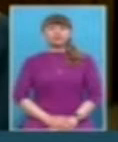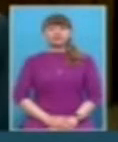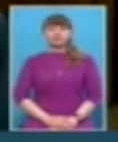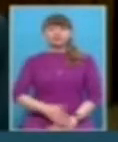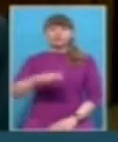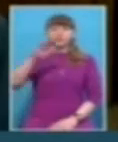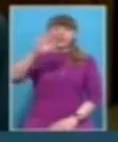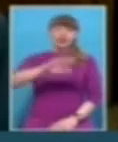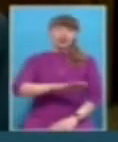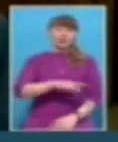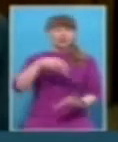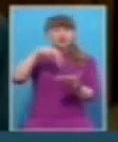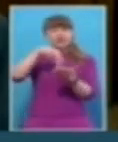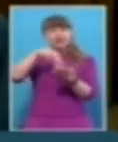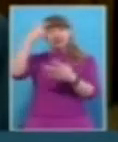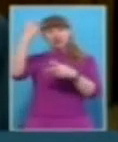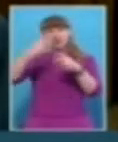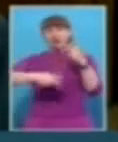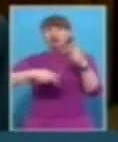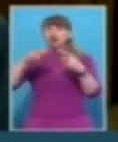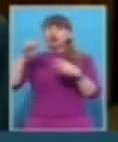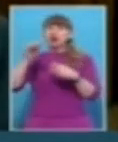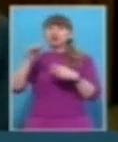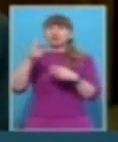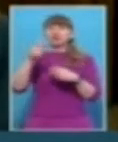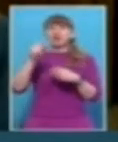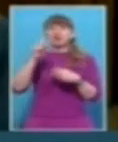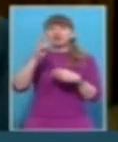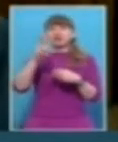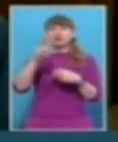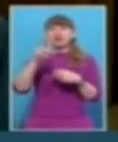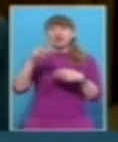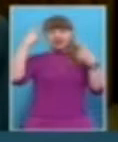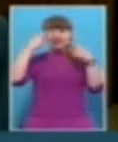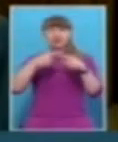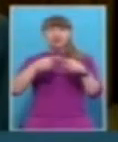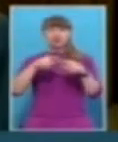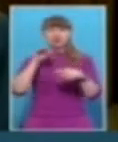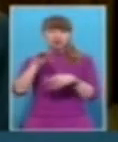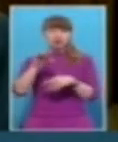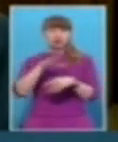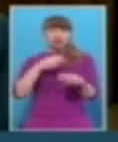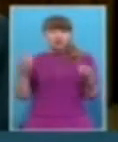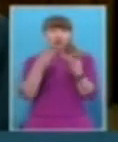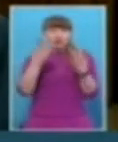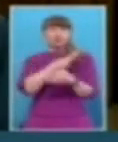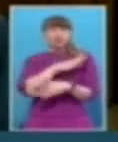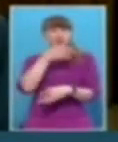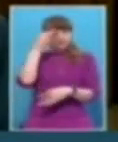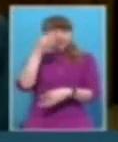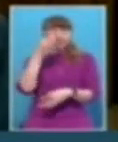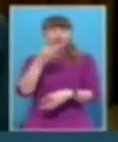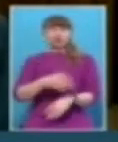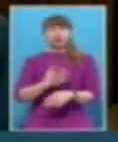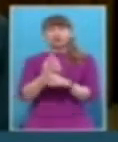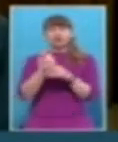на обочинах стояла разбитая афганская техника, сгоревшая техника. Вот это я помню. И